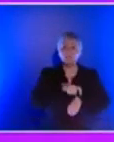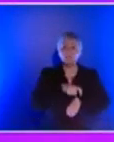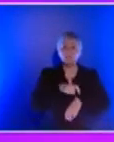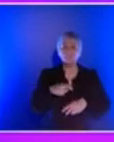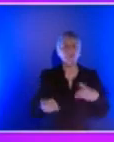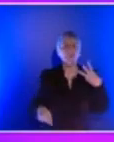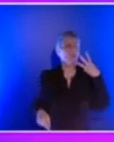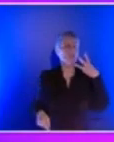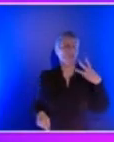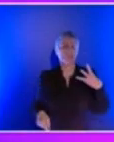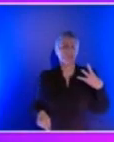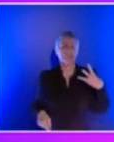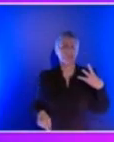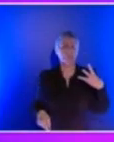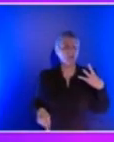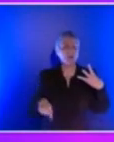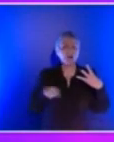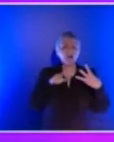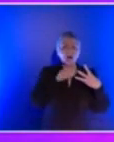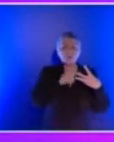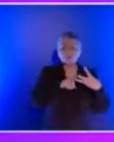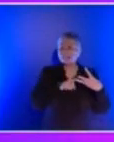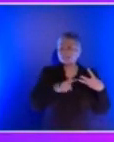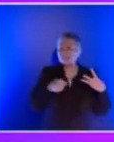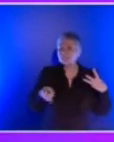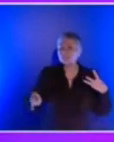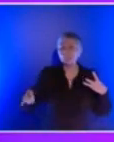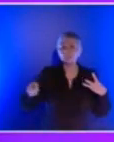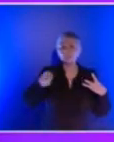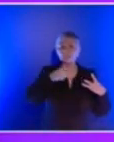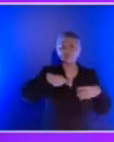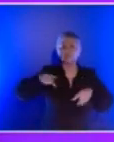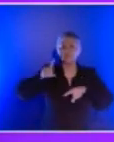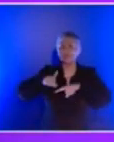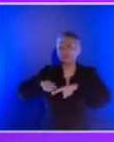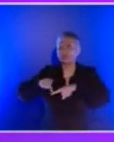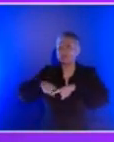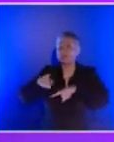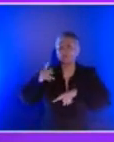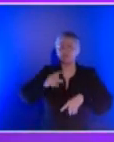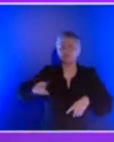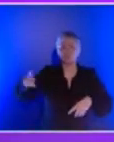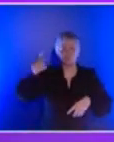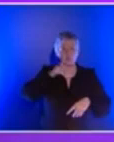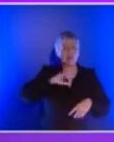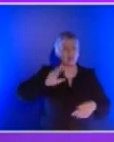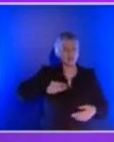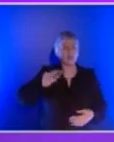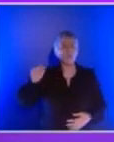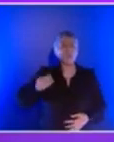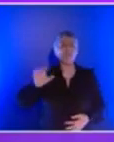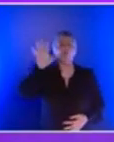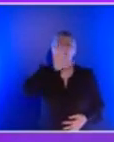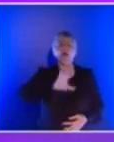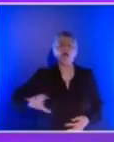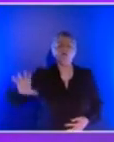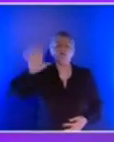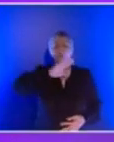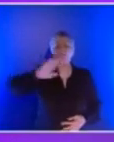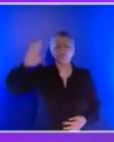και όχι μόνο η ελληνική, έχουν κοινό πεδίο και στην Ευρώπη και στην Αμερική και αλλού, είναι